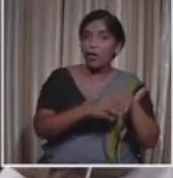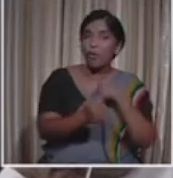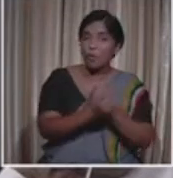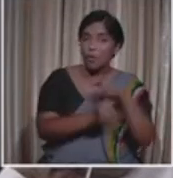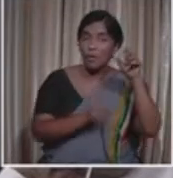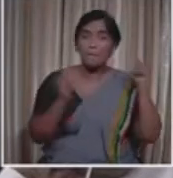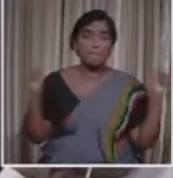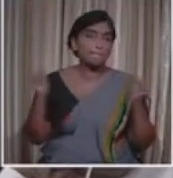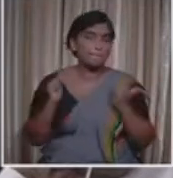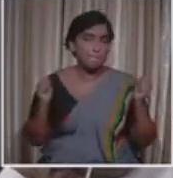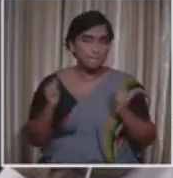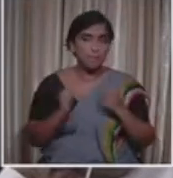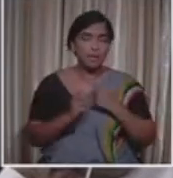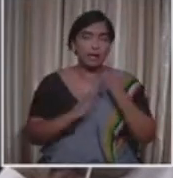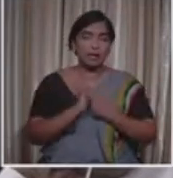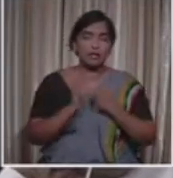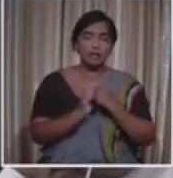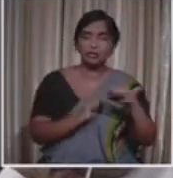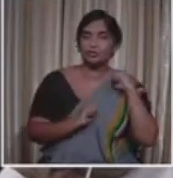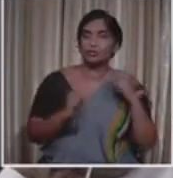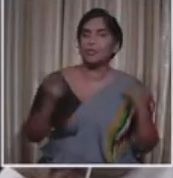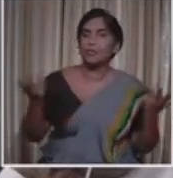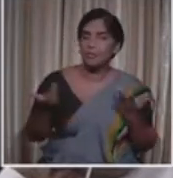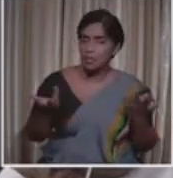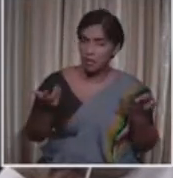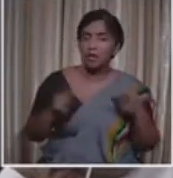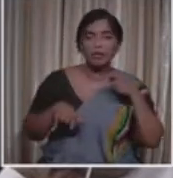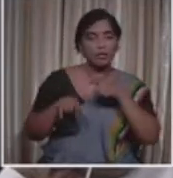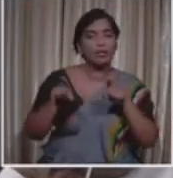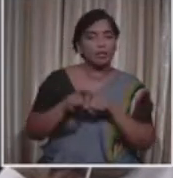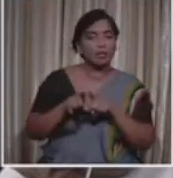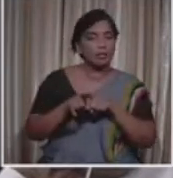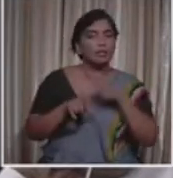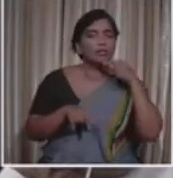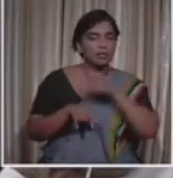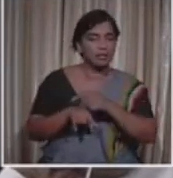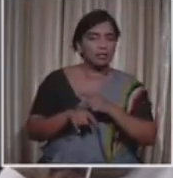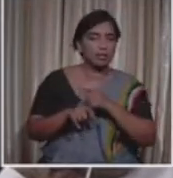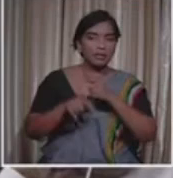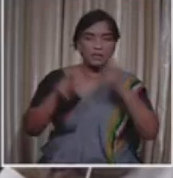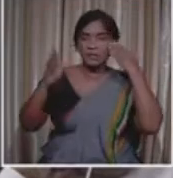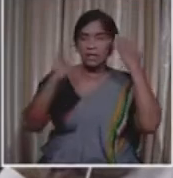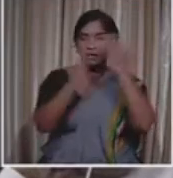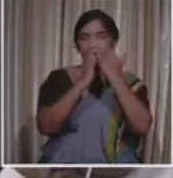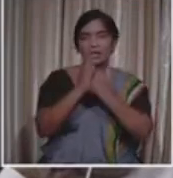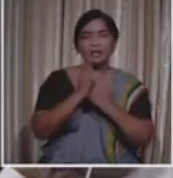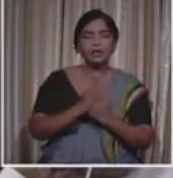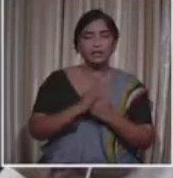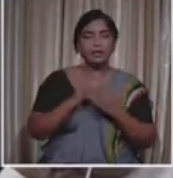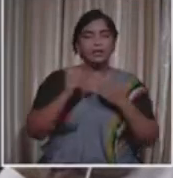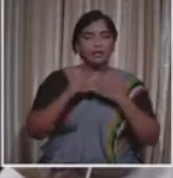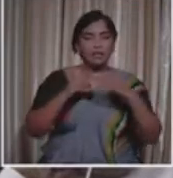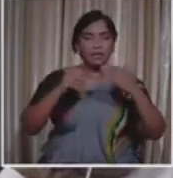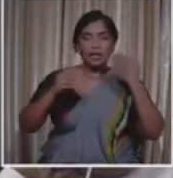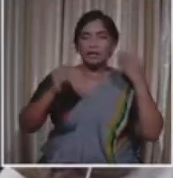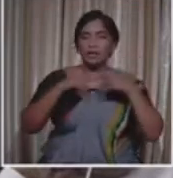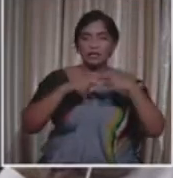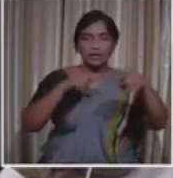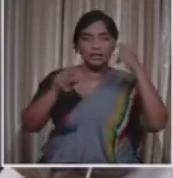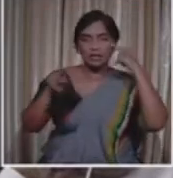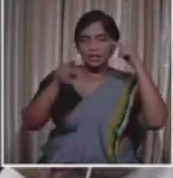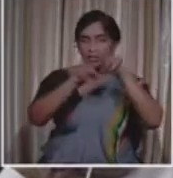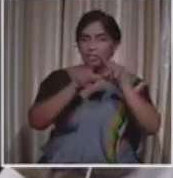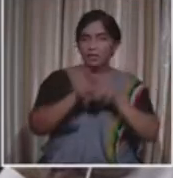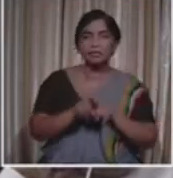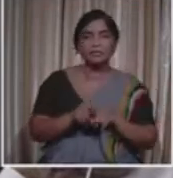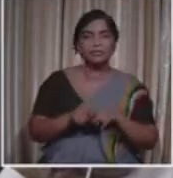බය වෙලා ඉන්නේ. උන්ට නීතිය ක්‍රියාත්මක කරන්න ශක්තියක් නැහැ. මේ අපරාධ වලට සම්බන්ධ පිරිස් උසාවියට එනකොට නීතිඥ මහත්වරු අප්පුඩි ගහලා අත්වල